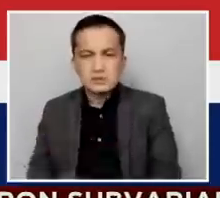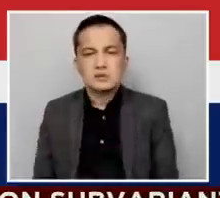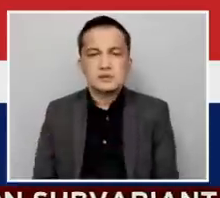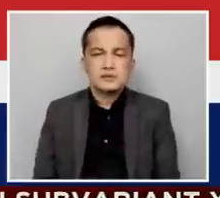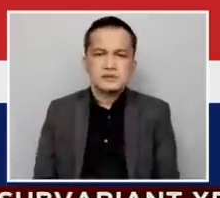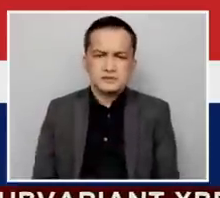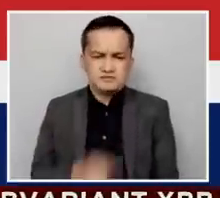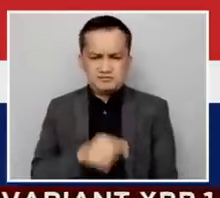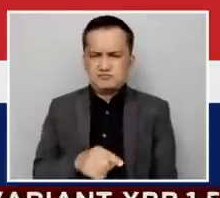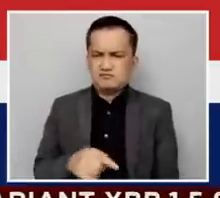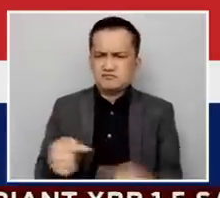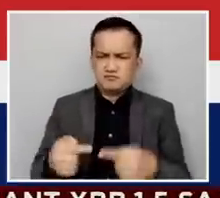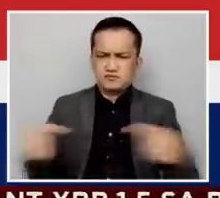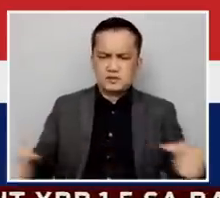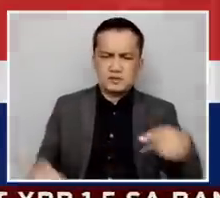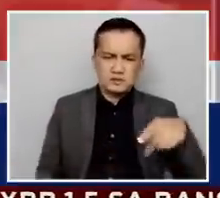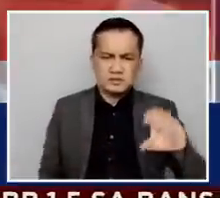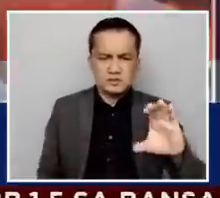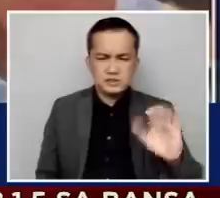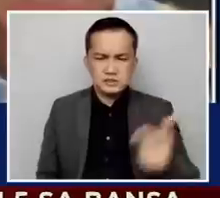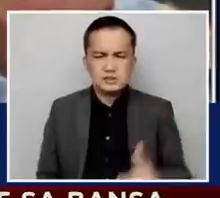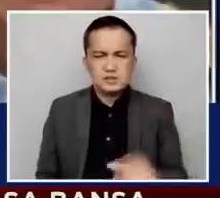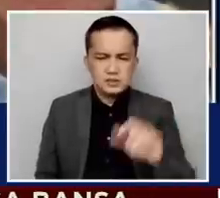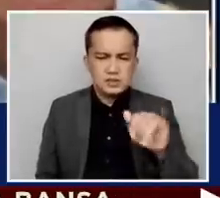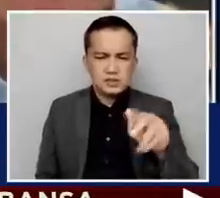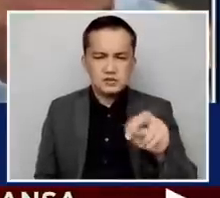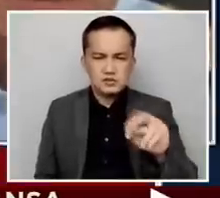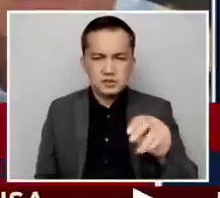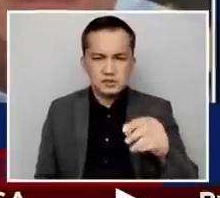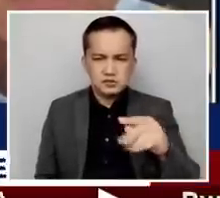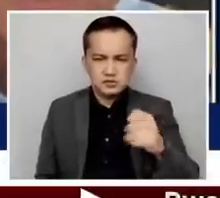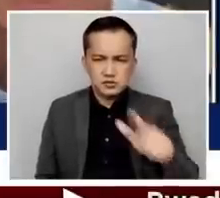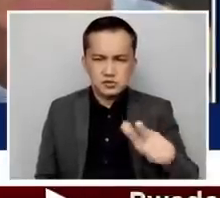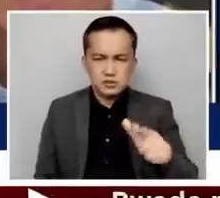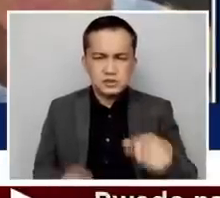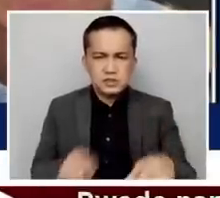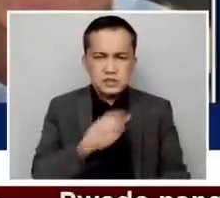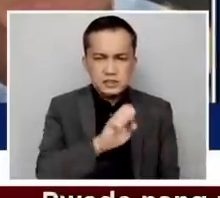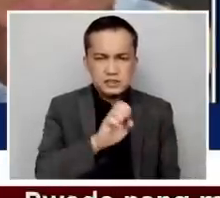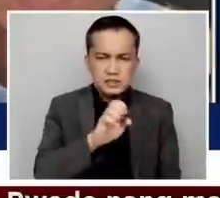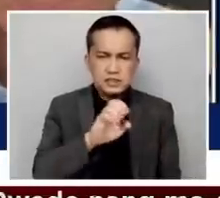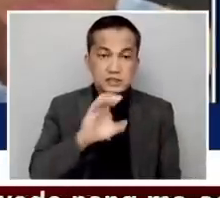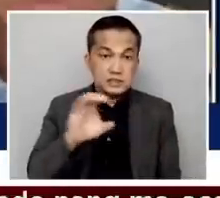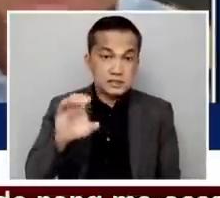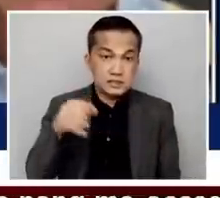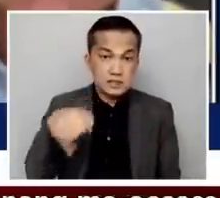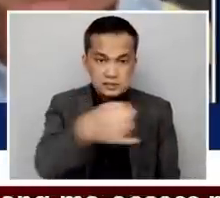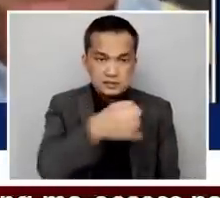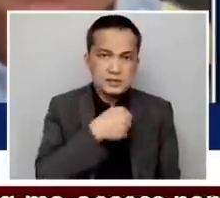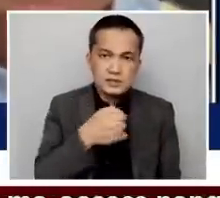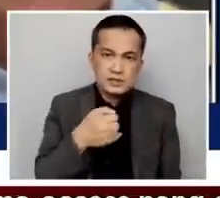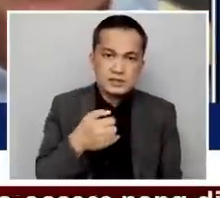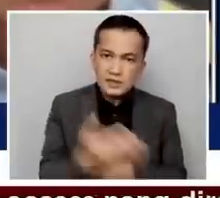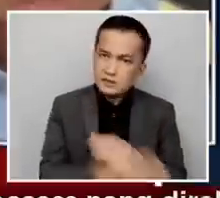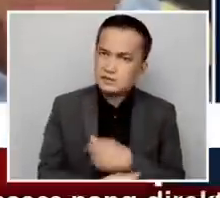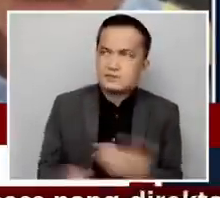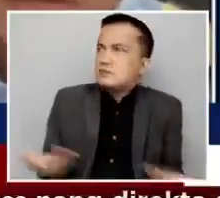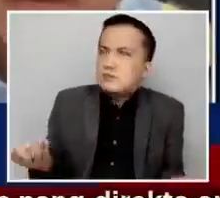bagay na kinontra ng PCG. Ayungin Shoal falls under the exclusive economic zone ng ating bansa, no? Oh. So